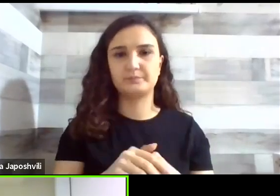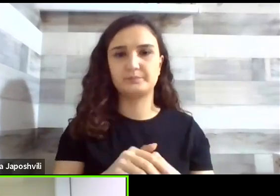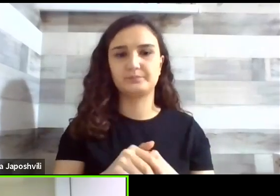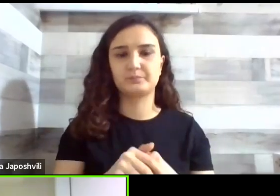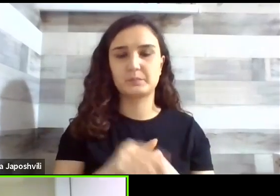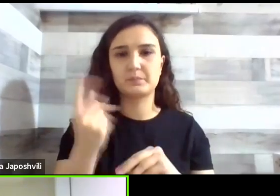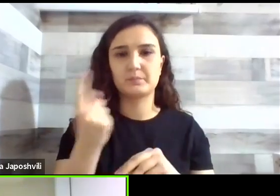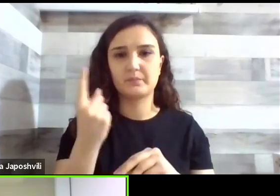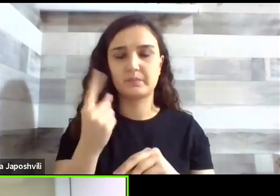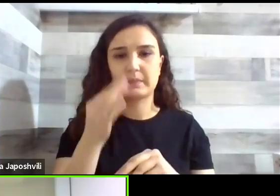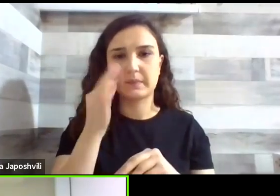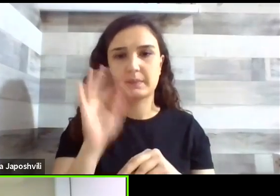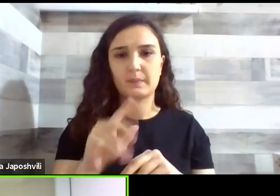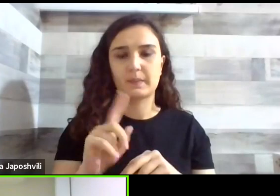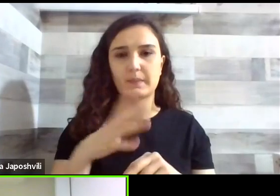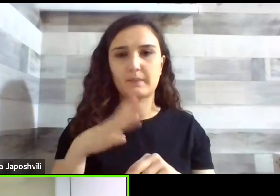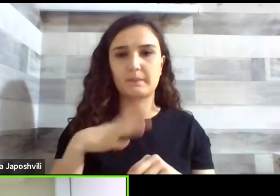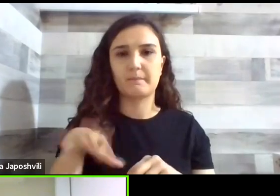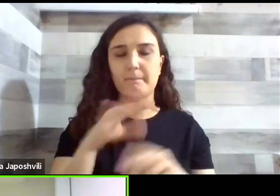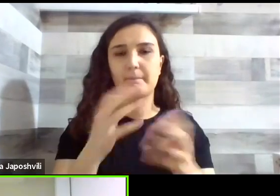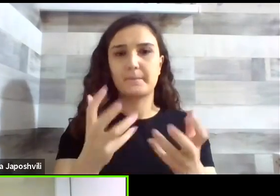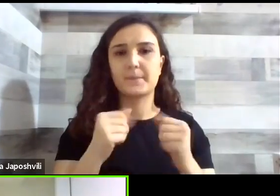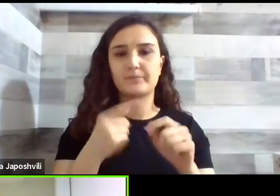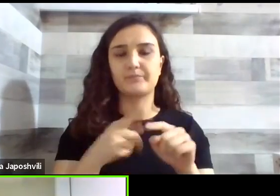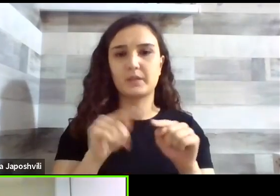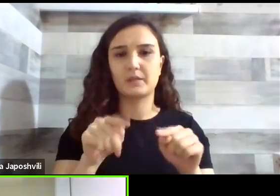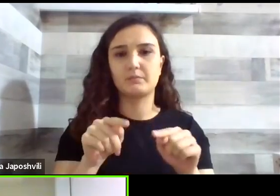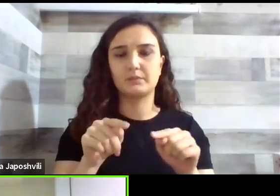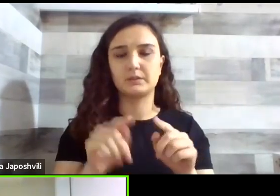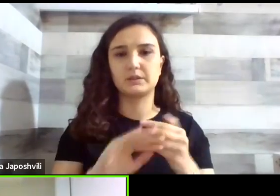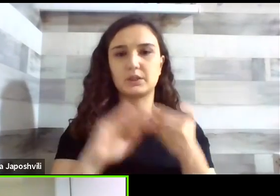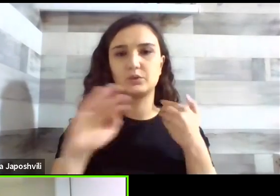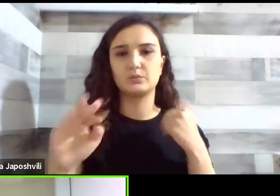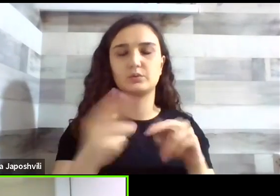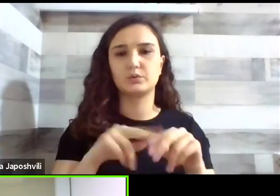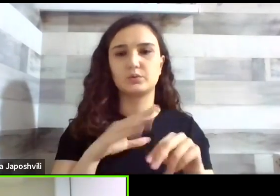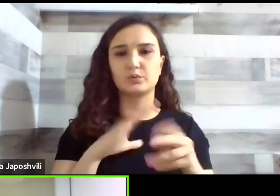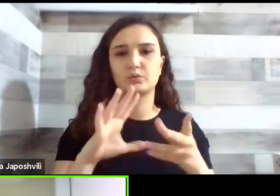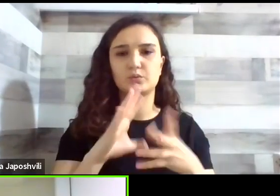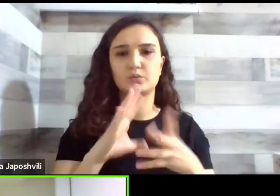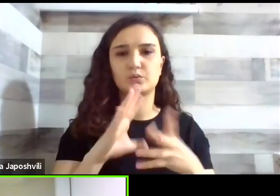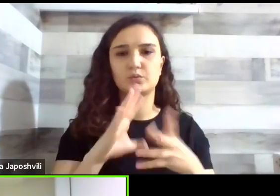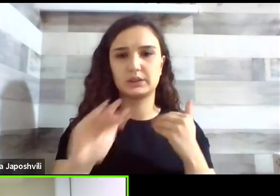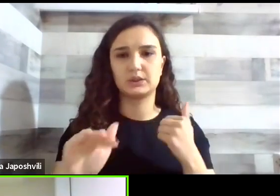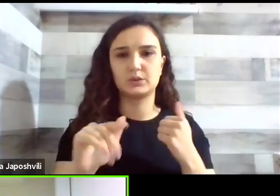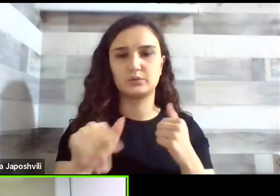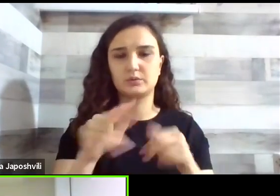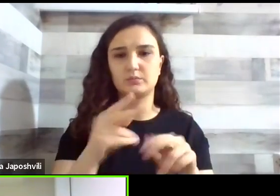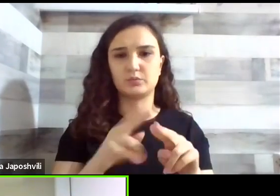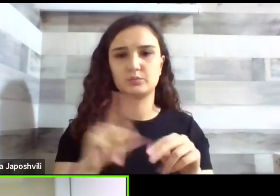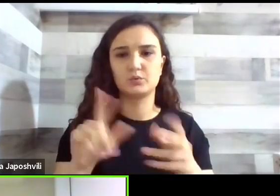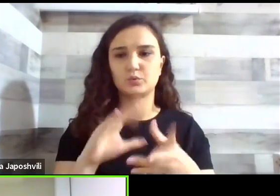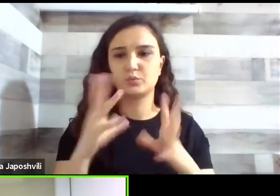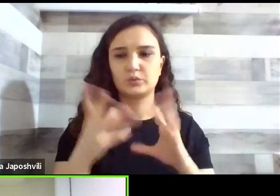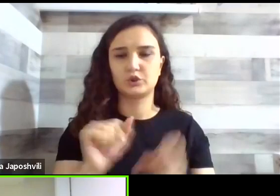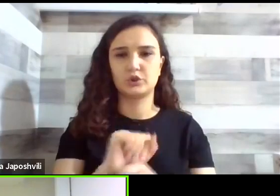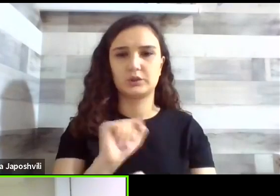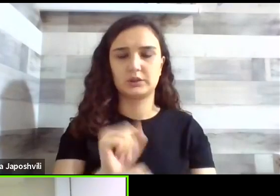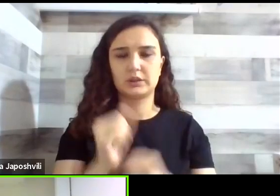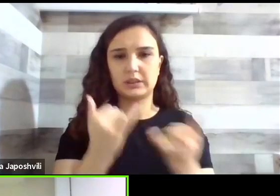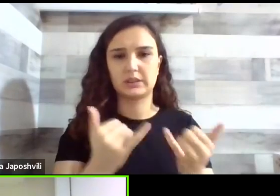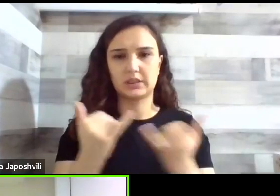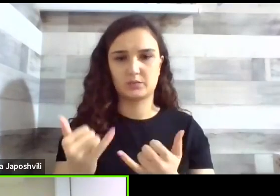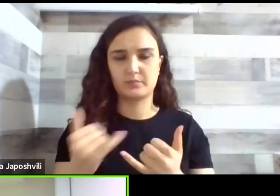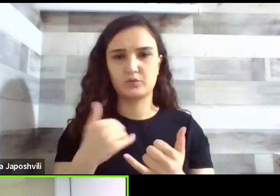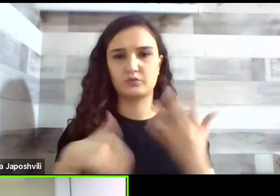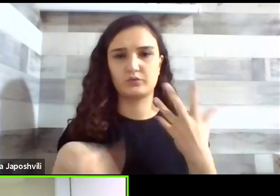პირველი გამოცდილება რაც საქართველოს მიიღო ამ კუთხით დისტანციური, ეს იყო სრულიად დისტანციური, ხო, იმიტომ რომ სრულიად შეწყდა. ეხლა დღესდღეობით